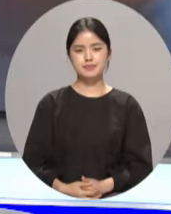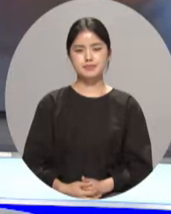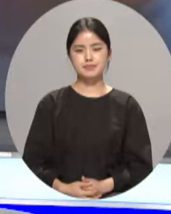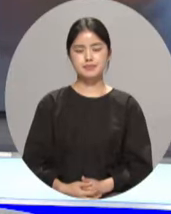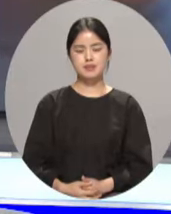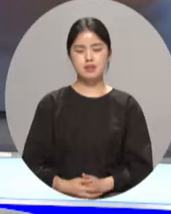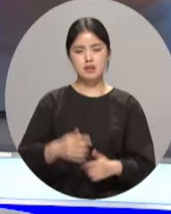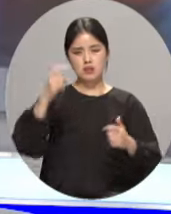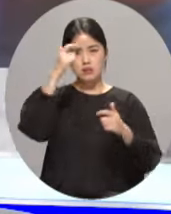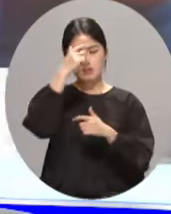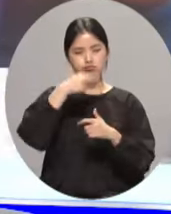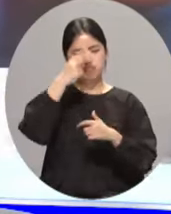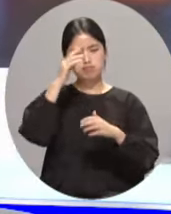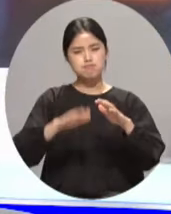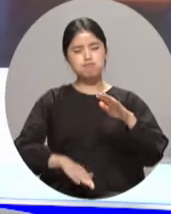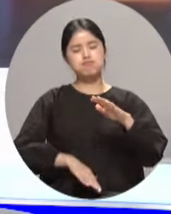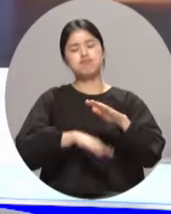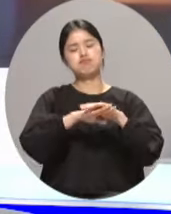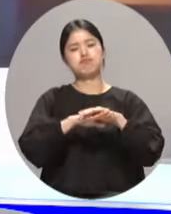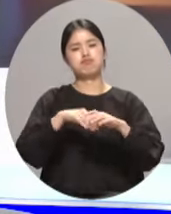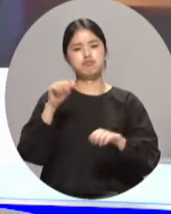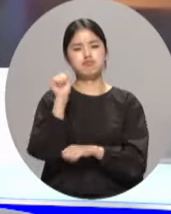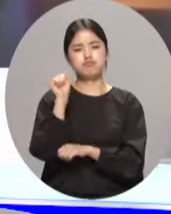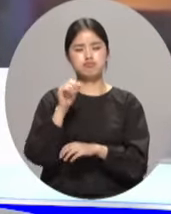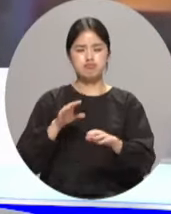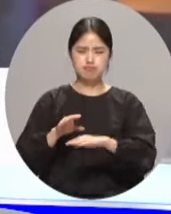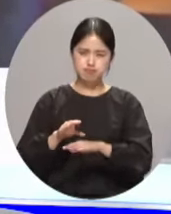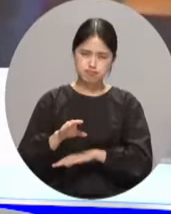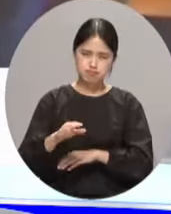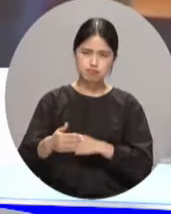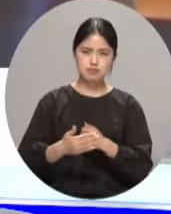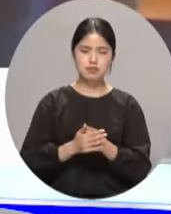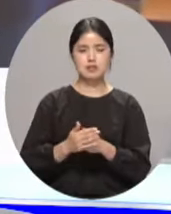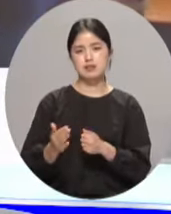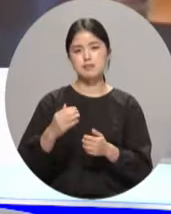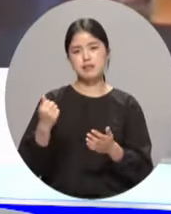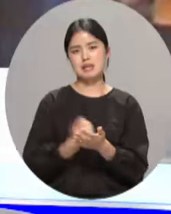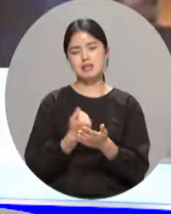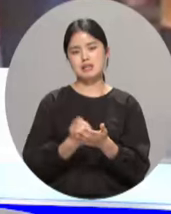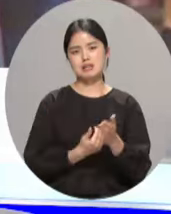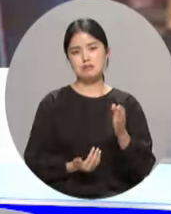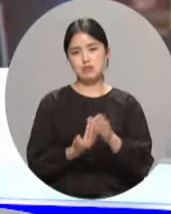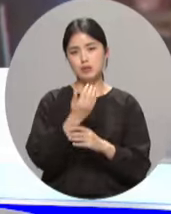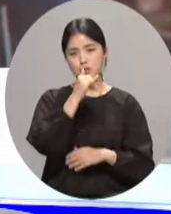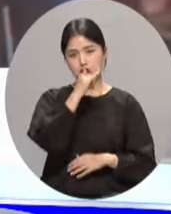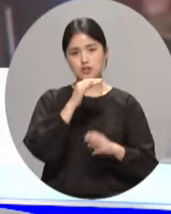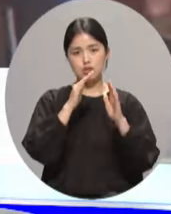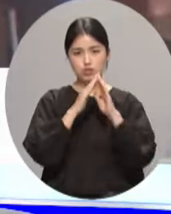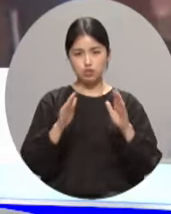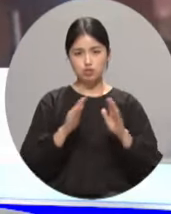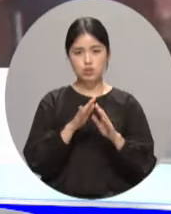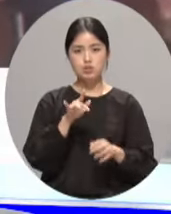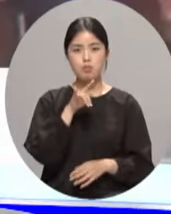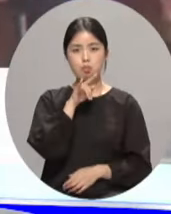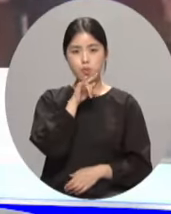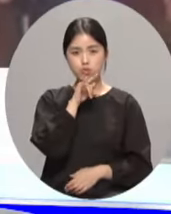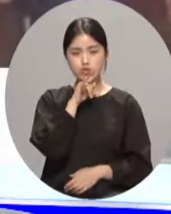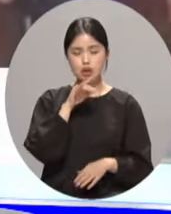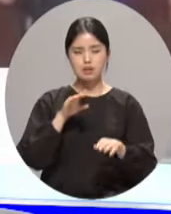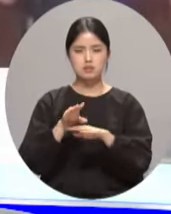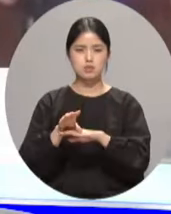만취 운전자의 공포의 질주가 다르면서 안타까운 사고가 이어지고 있습니다 전주에서는 포르쉐